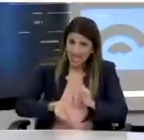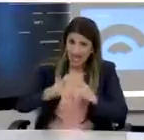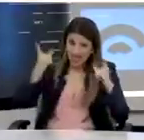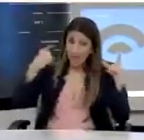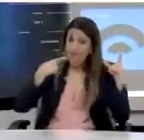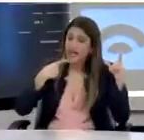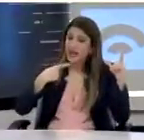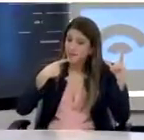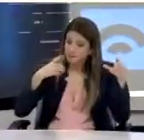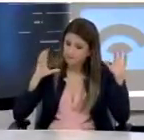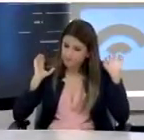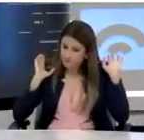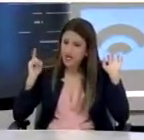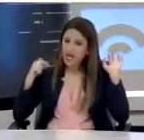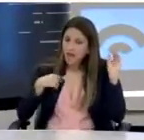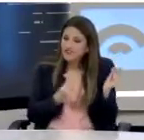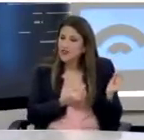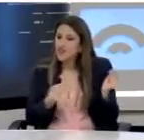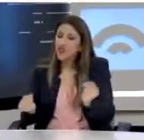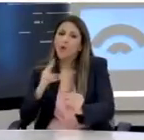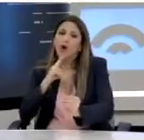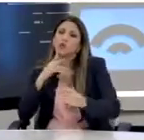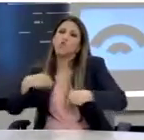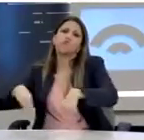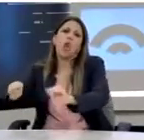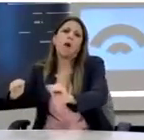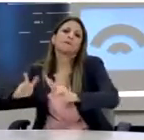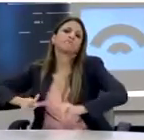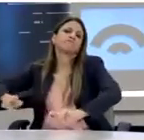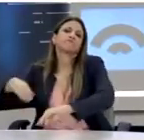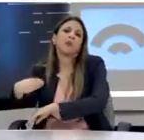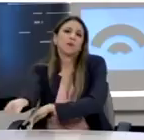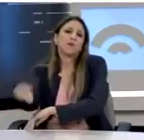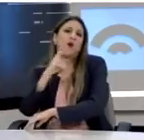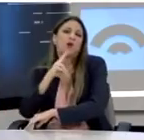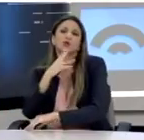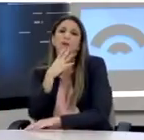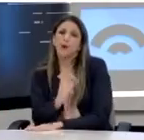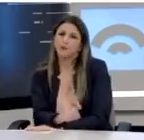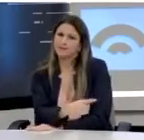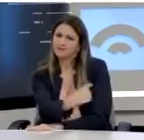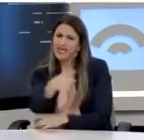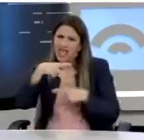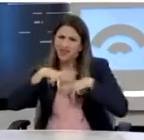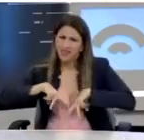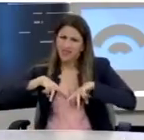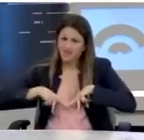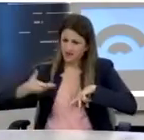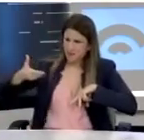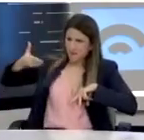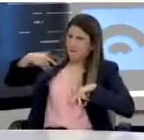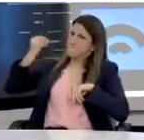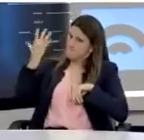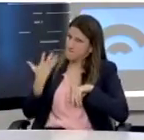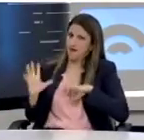ότι την εκχωρήσαμε τη γλώσσα παρά το γεγονός ότι μάλλον δικές σας κυβερνήσεις το κάνανε αυτό